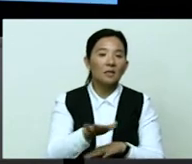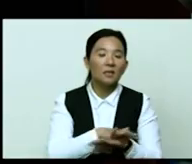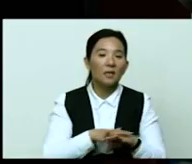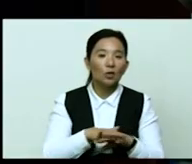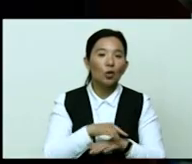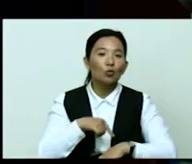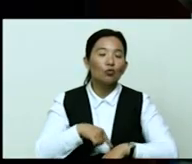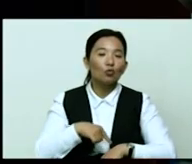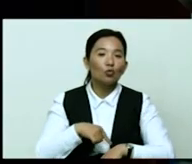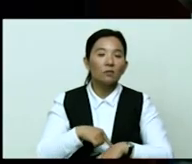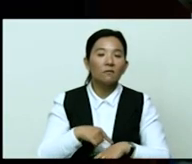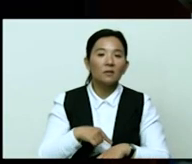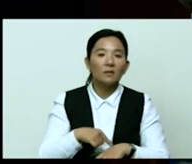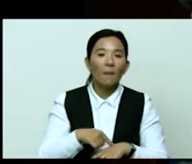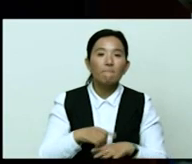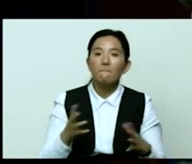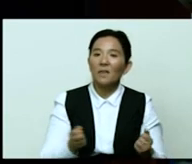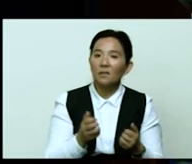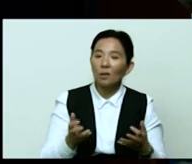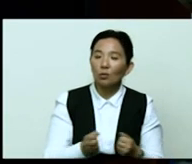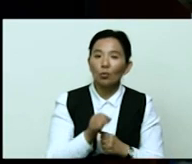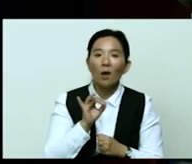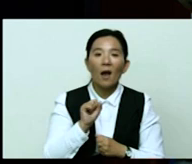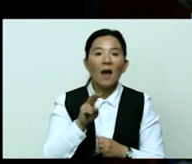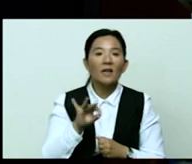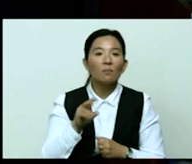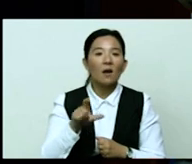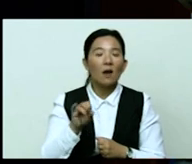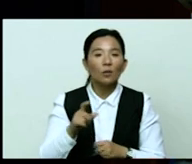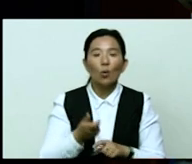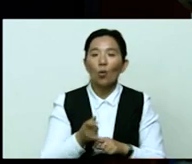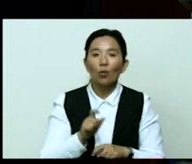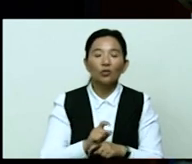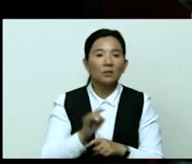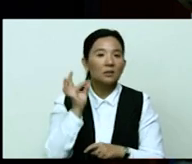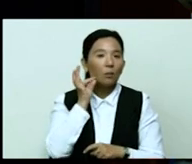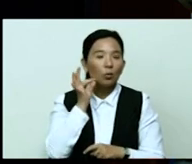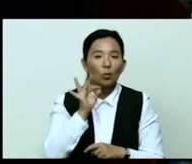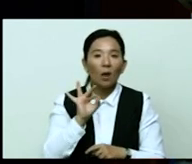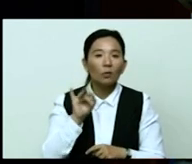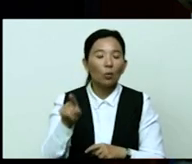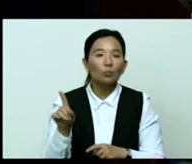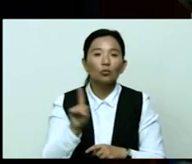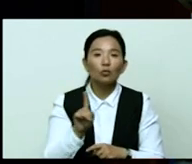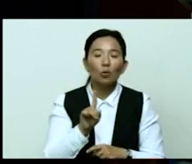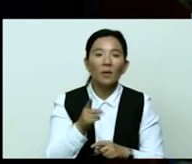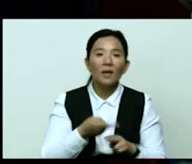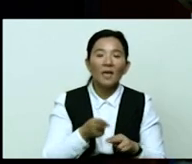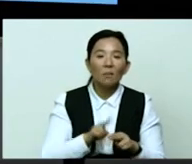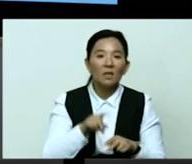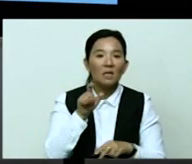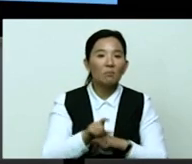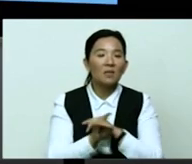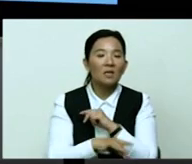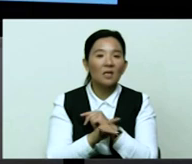чувствовать поддержку. Алимхан очень заботился о том, чтобы именно бедняки